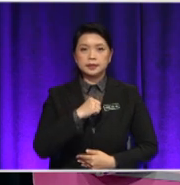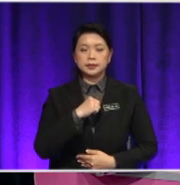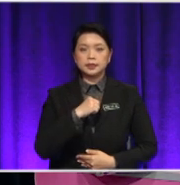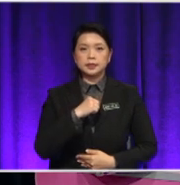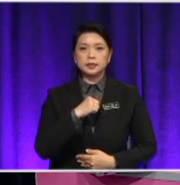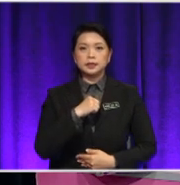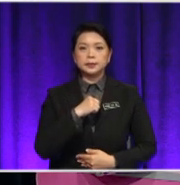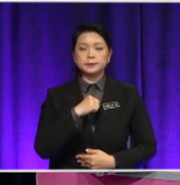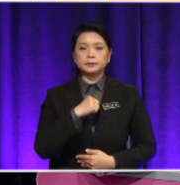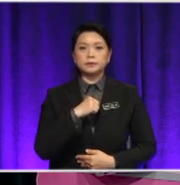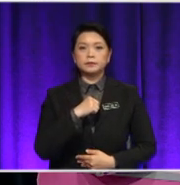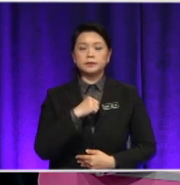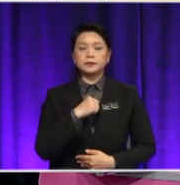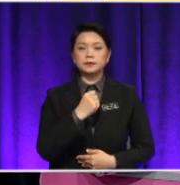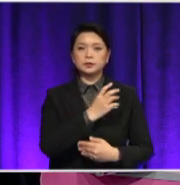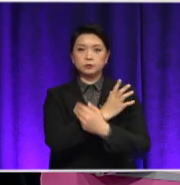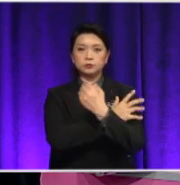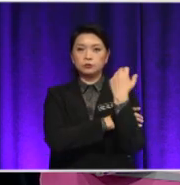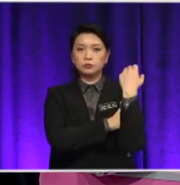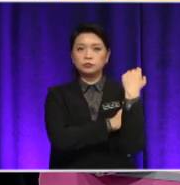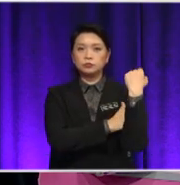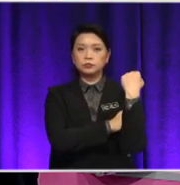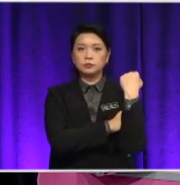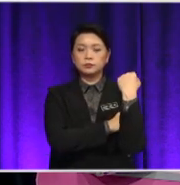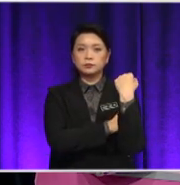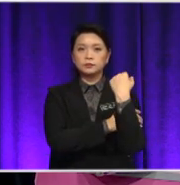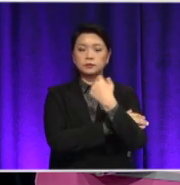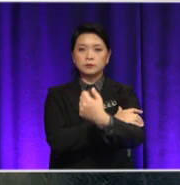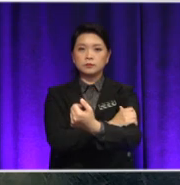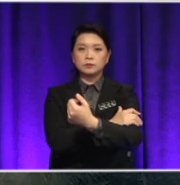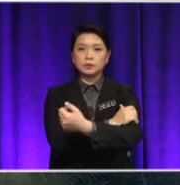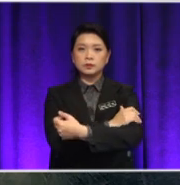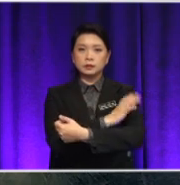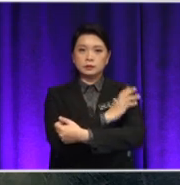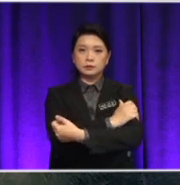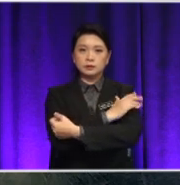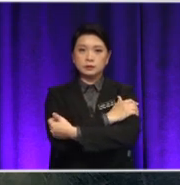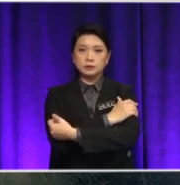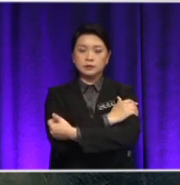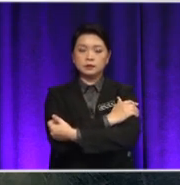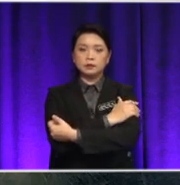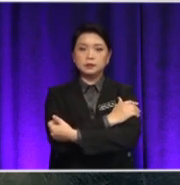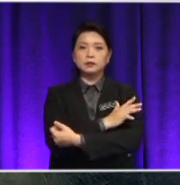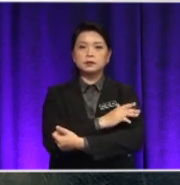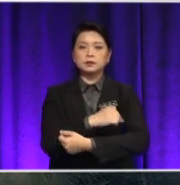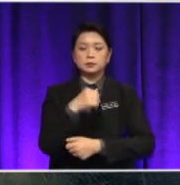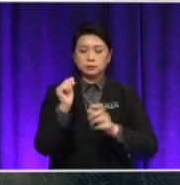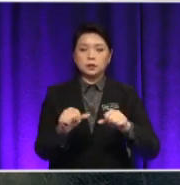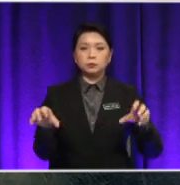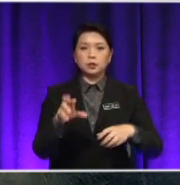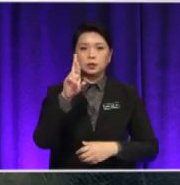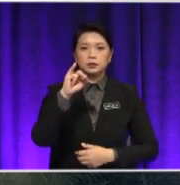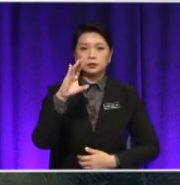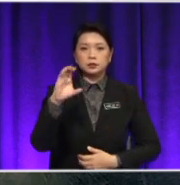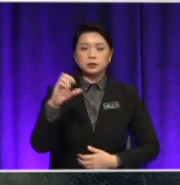iaitu ketegangan dan kekejangan otot. Pernah kena? Selalu sangat kena ni, cikgu. Ya, patutnya kita boleh buat RISE sendiri bila kita dah